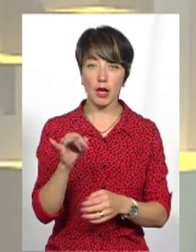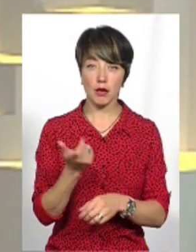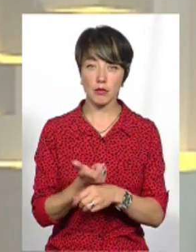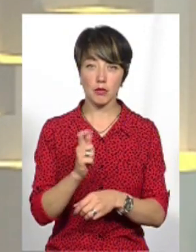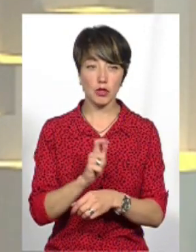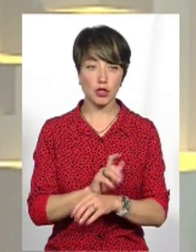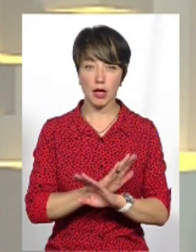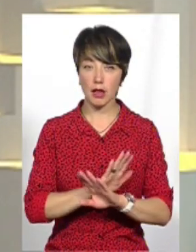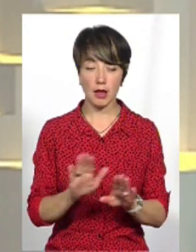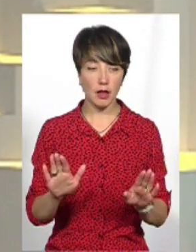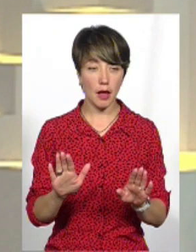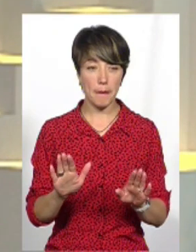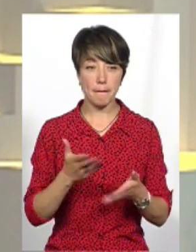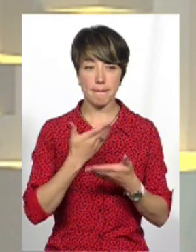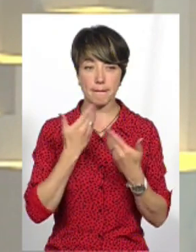більше